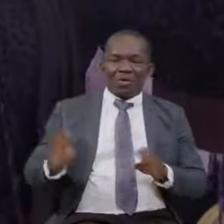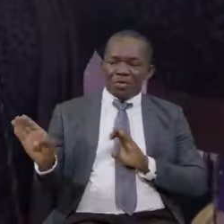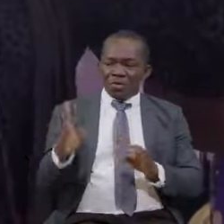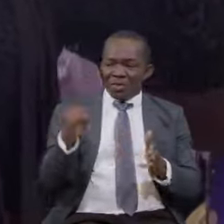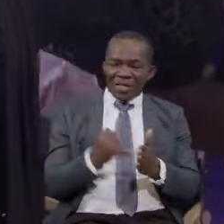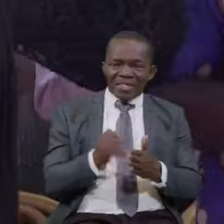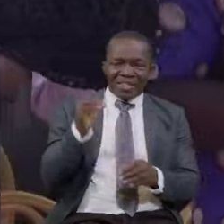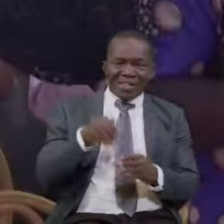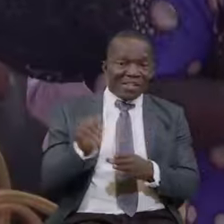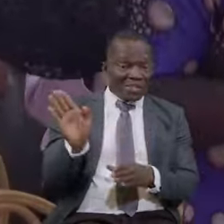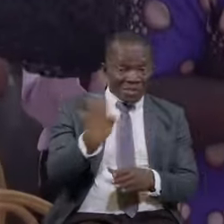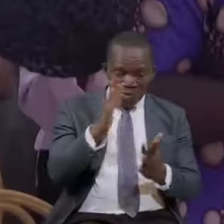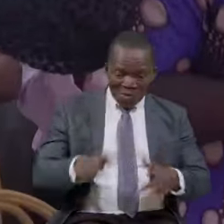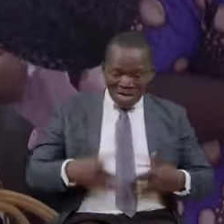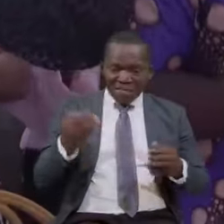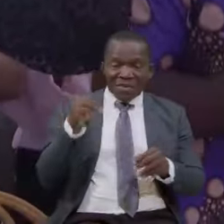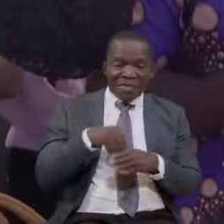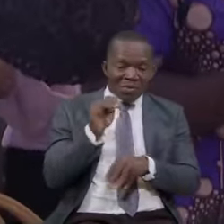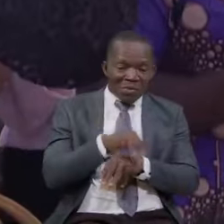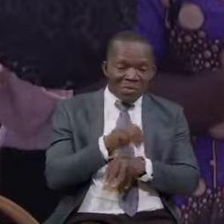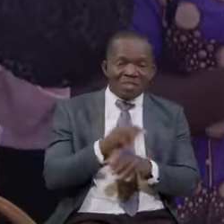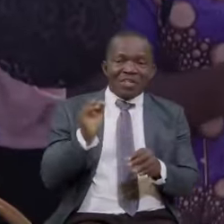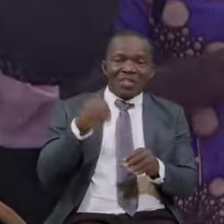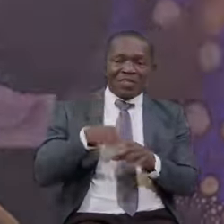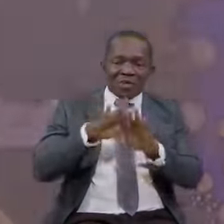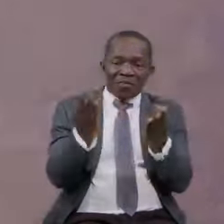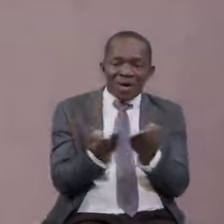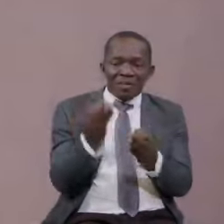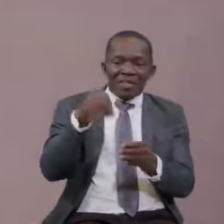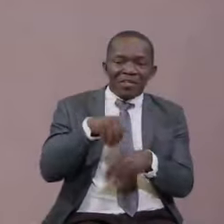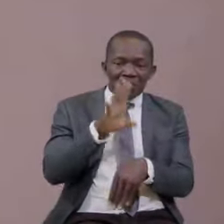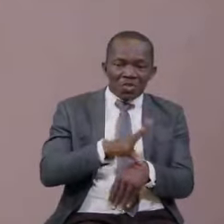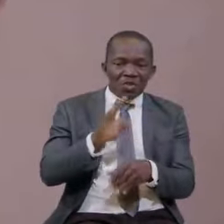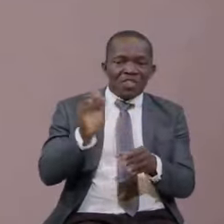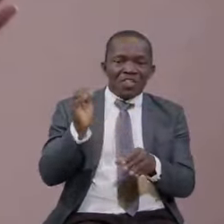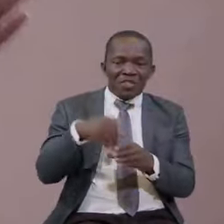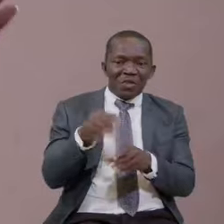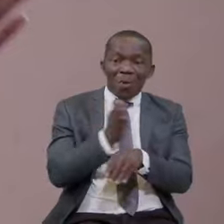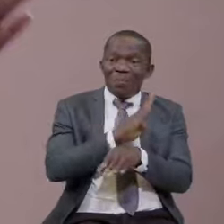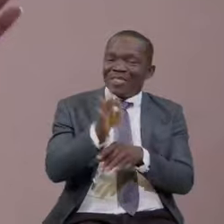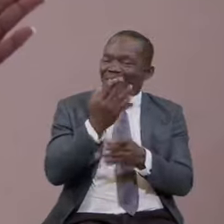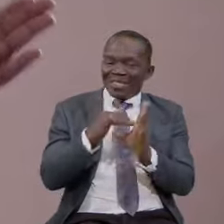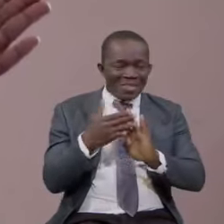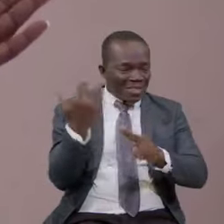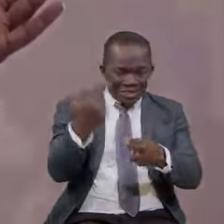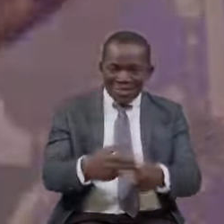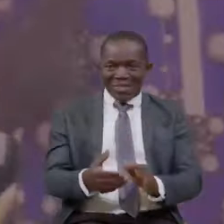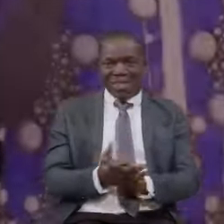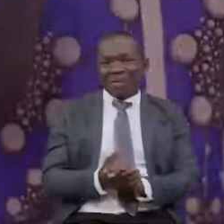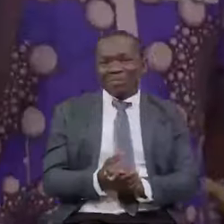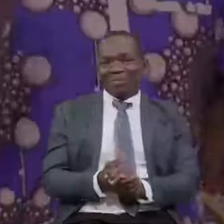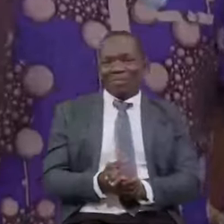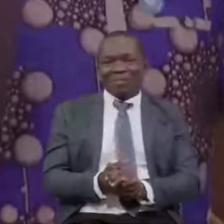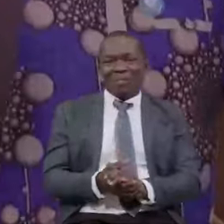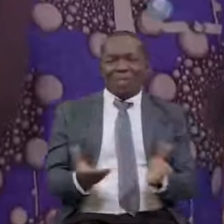vie dans ton ministère dans ta famille dans ton Église dans ta profession au nom de Jésus lève ses